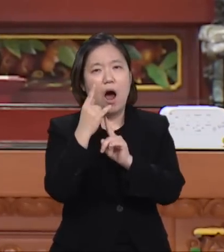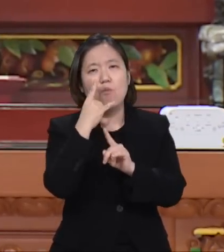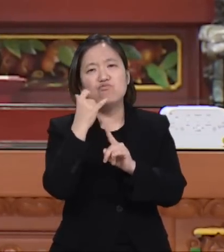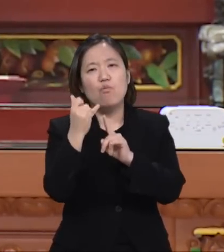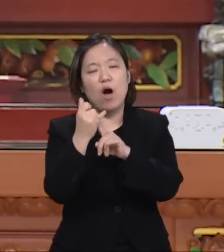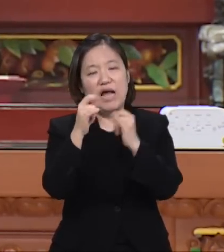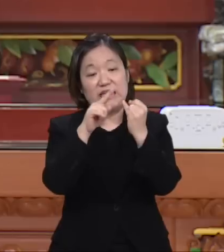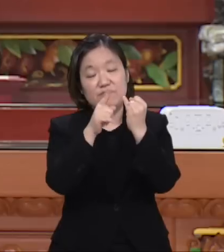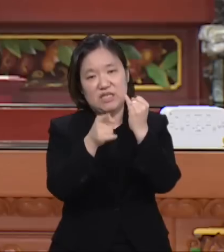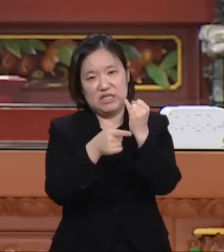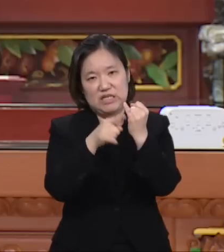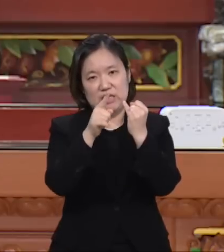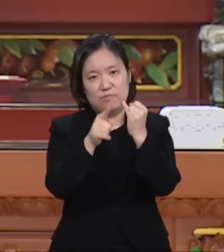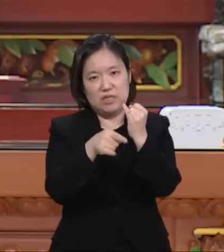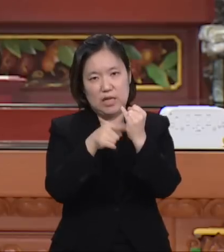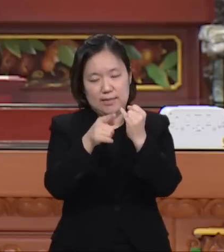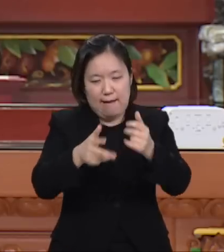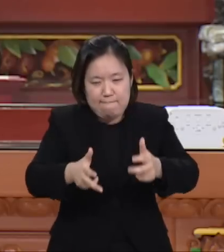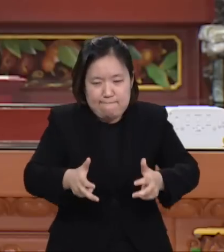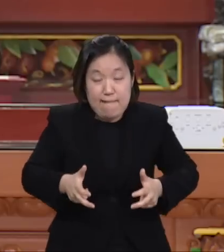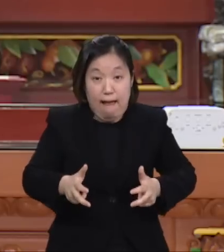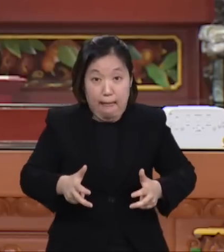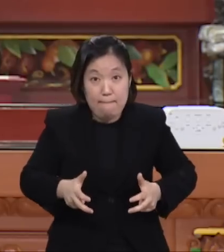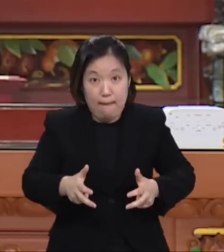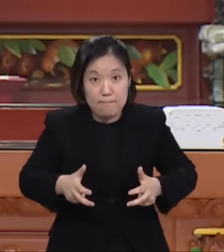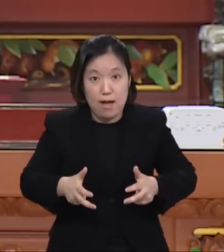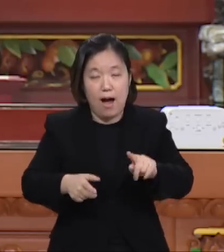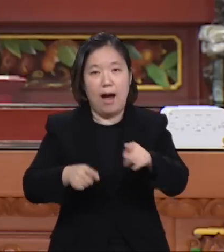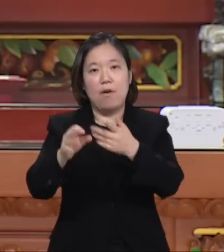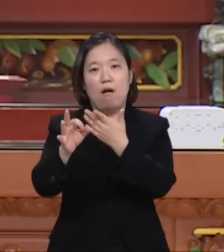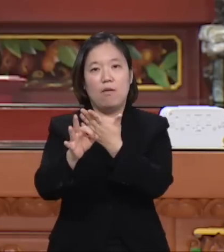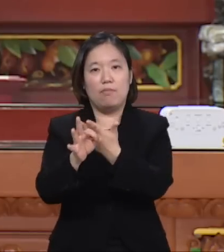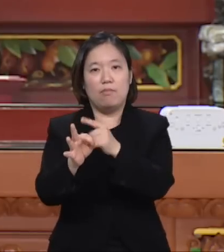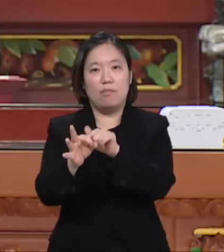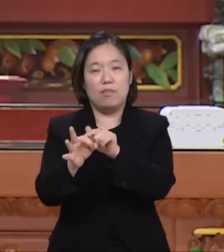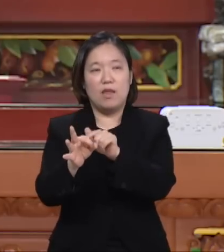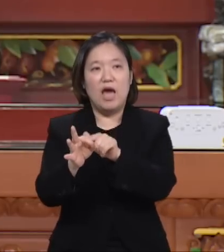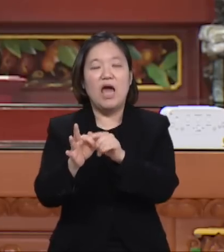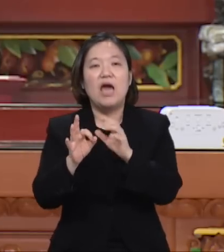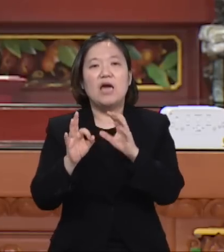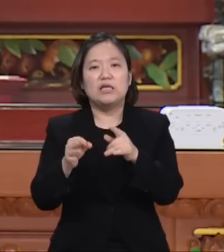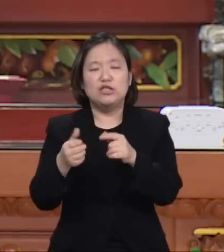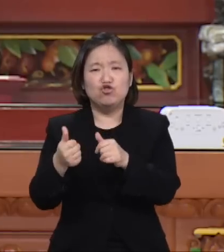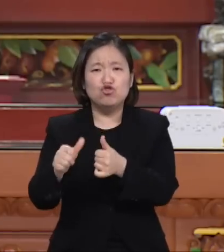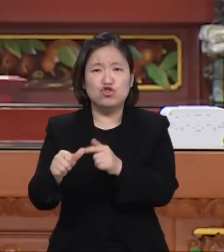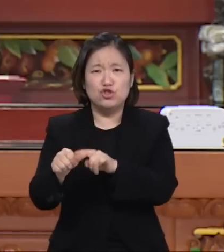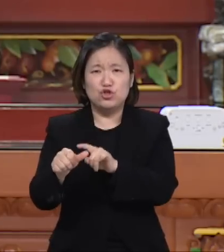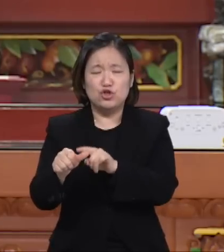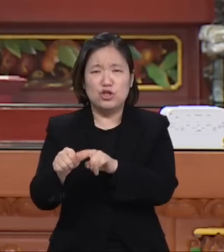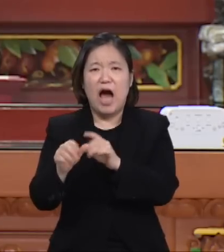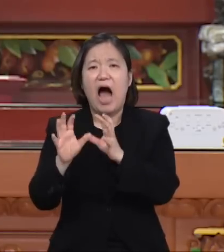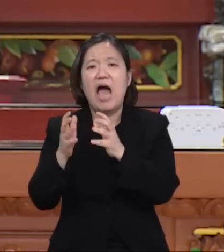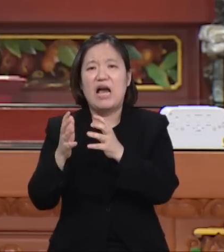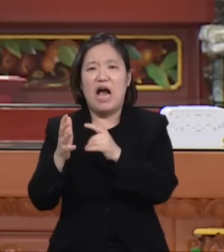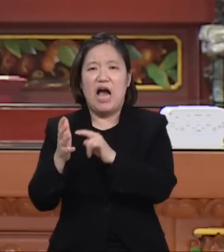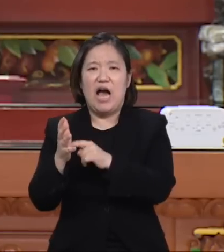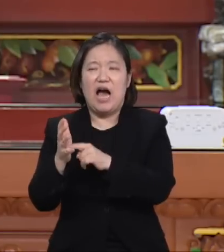낙태를 하게 되면 낙타를 당한 아이가 천도 되지 못하고 저승에